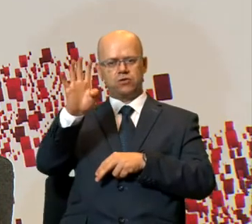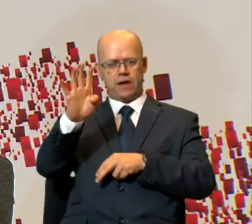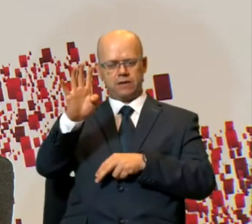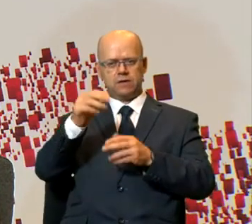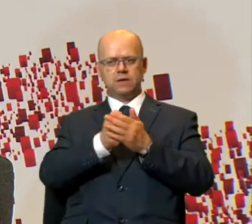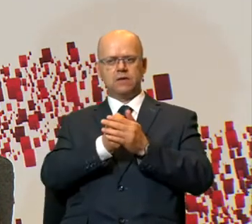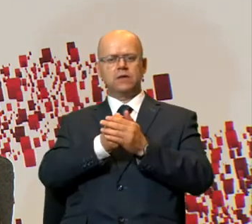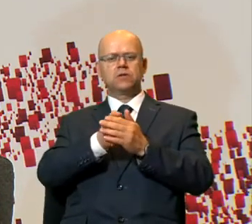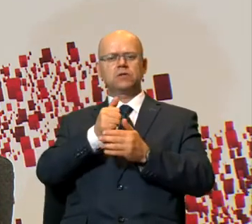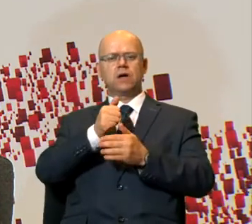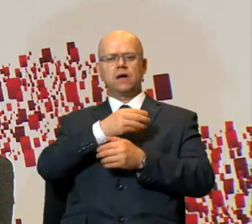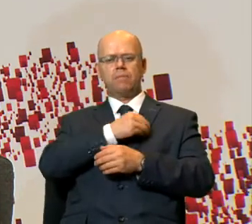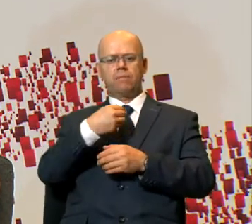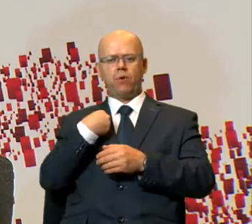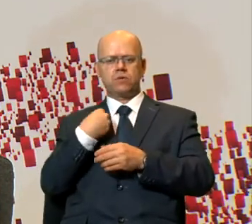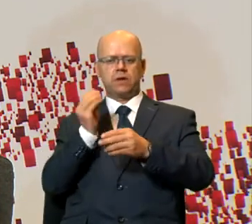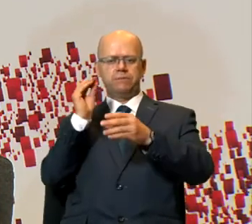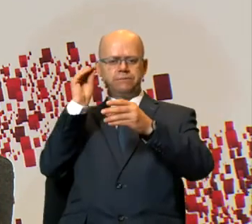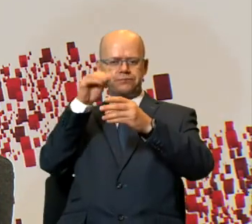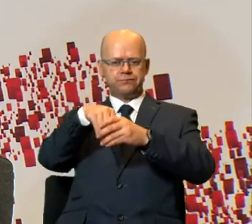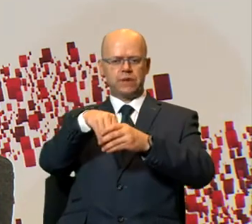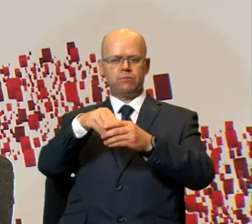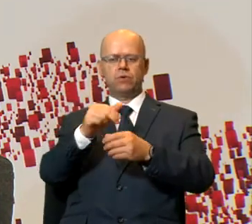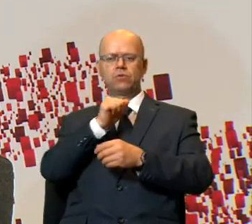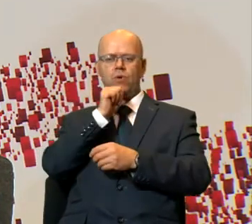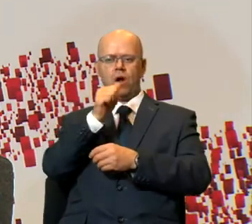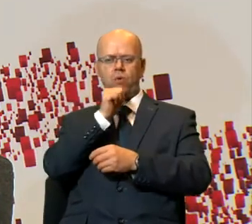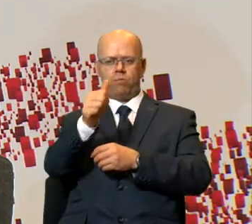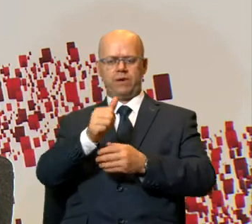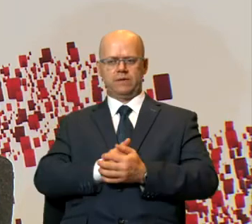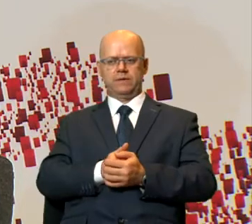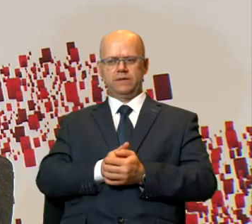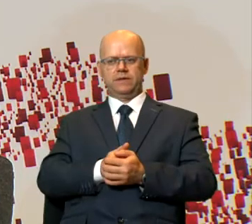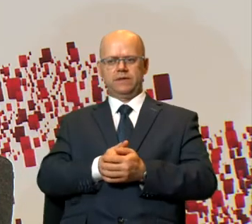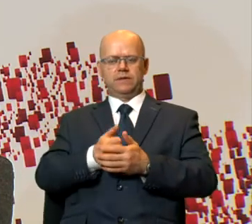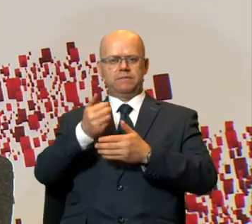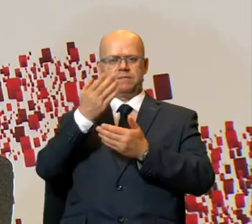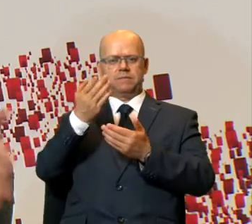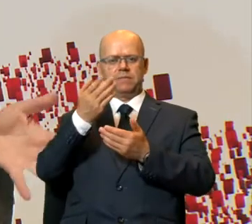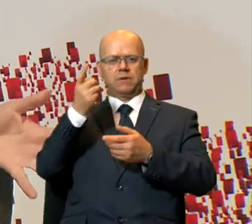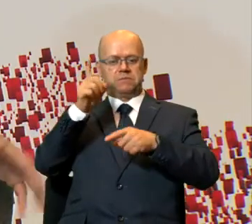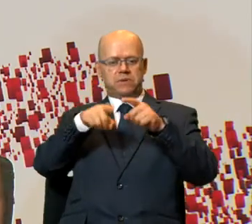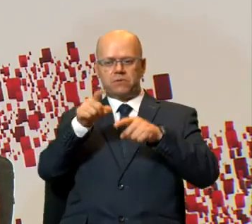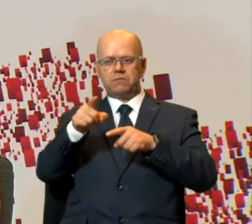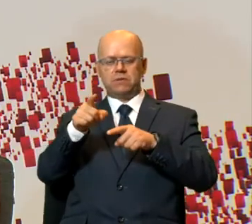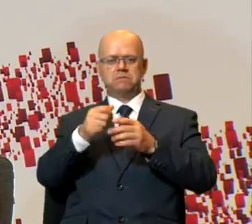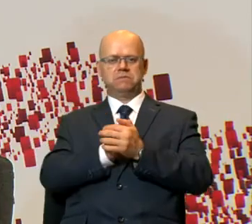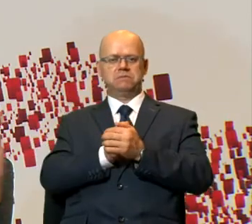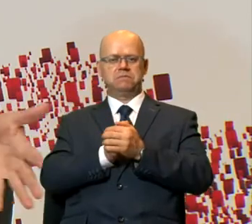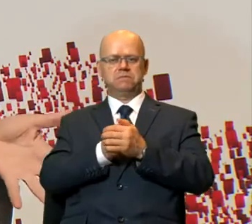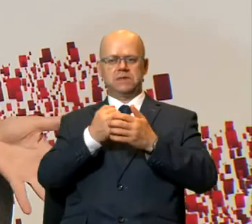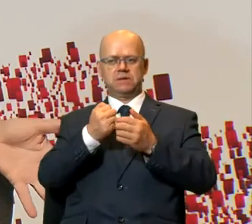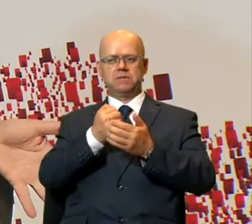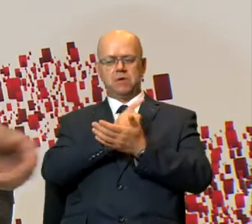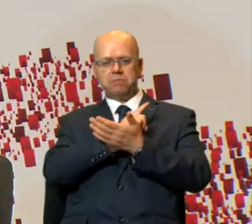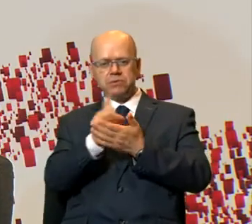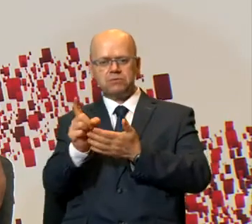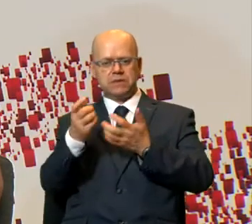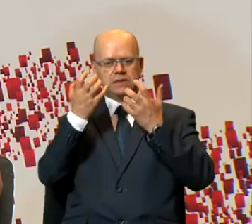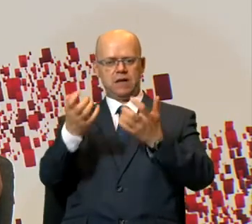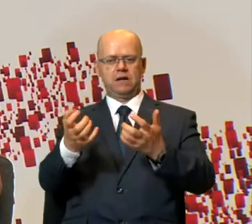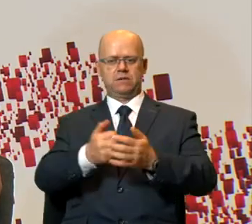dwie daty, z którymi trochę Polacy i Polki nie dyskutowali, co robić, po prostu wszyscy ruszyliśmy w ten bieg, w to